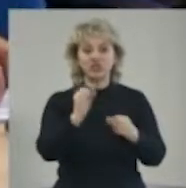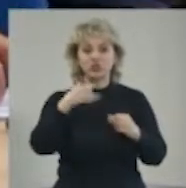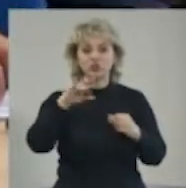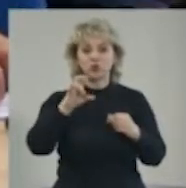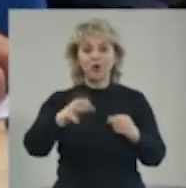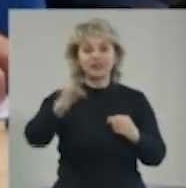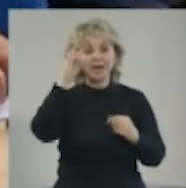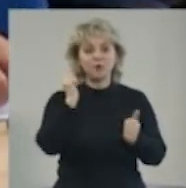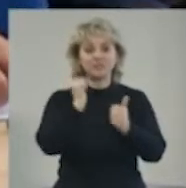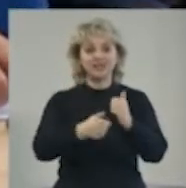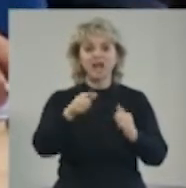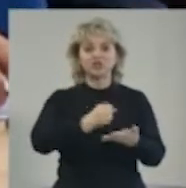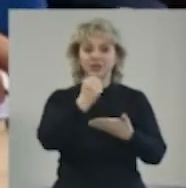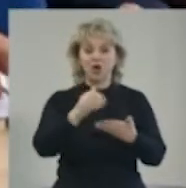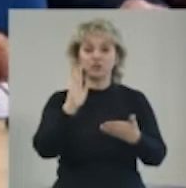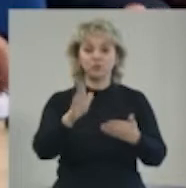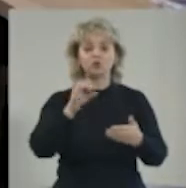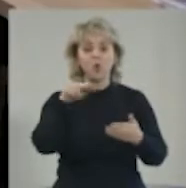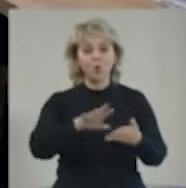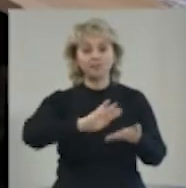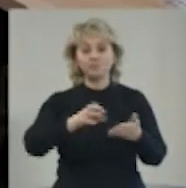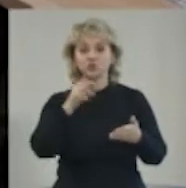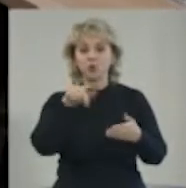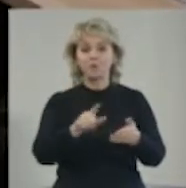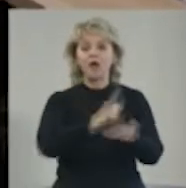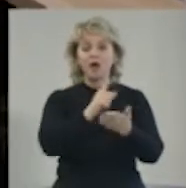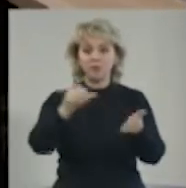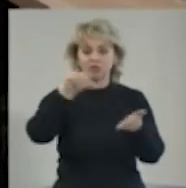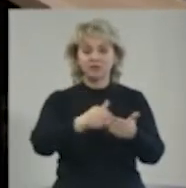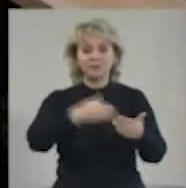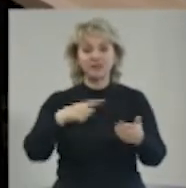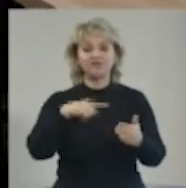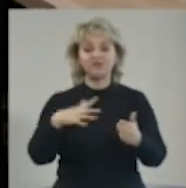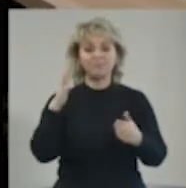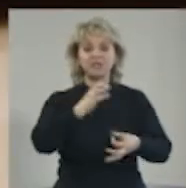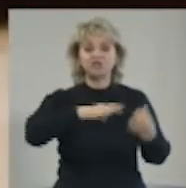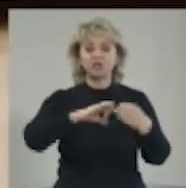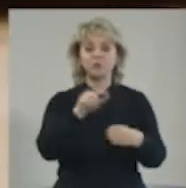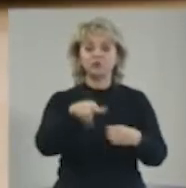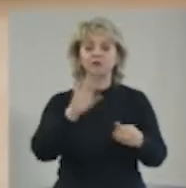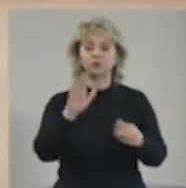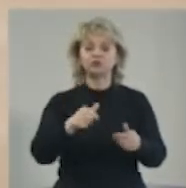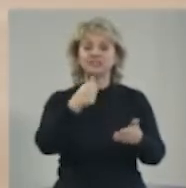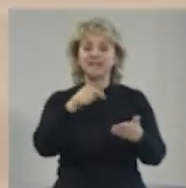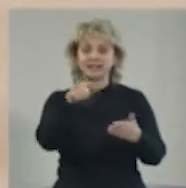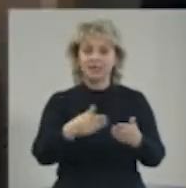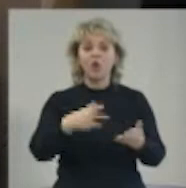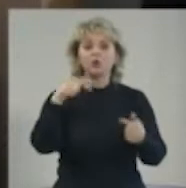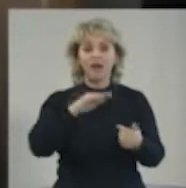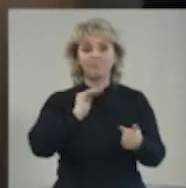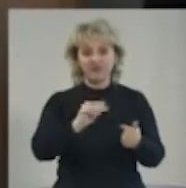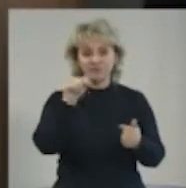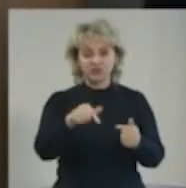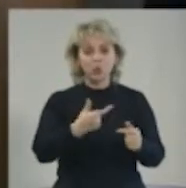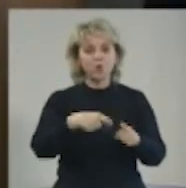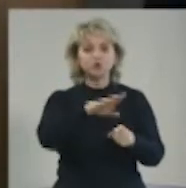Ищенко напомнил, каждый кандидат, будь он с опытом или без, обязан участвовать в предвыборных дебатах. Они станут своеобразным тестом на профпригодность.